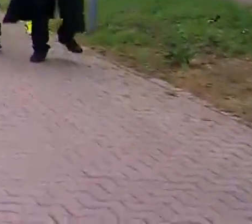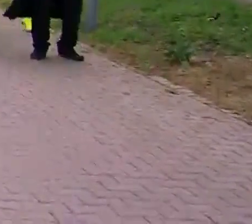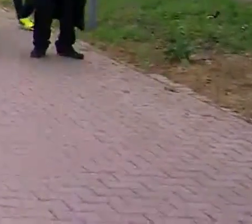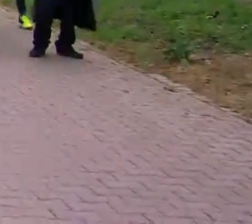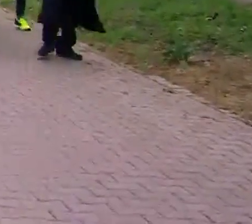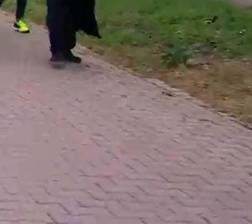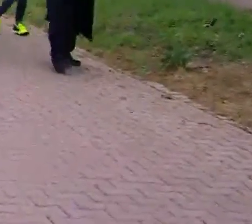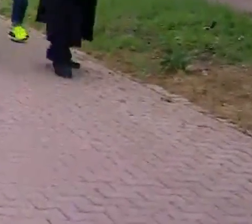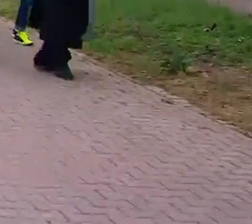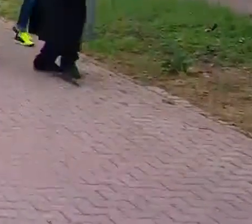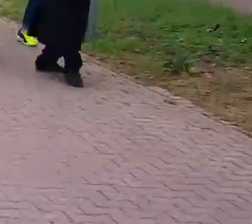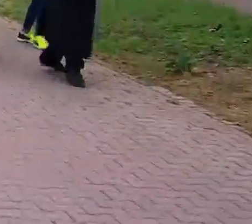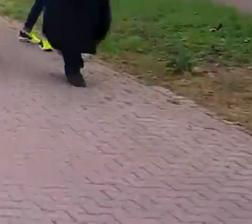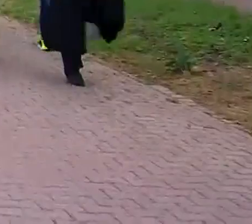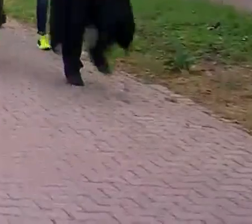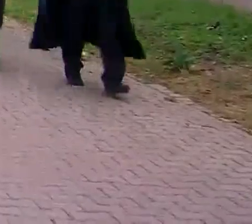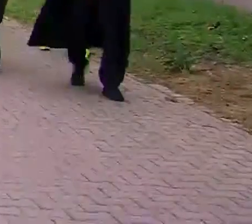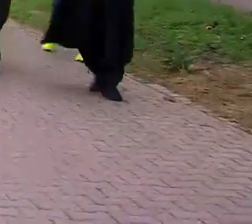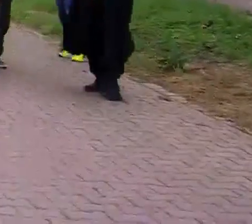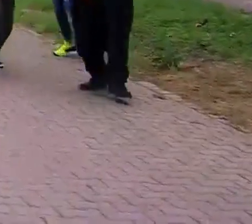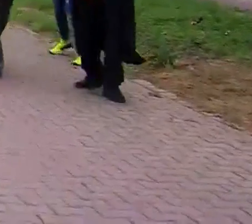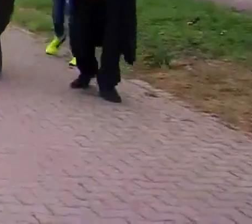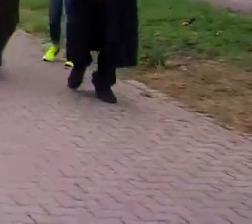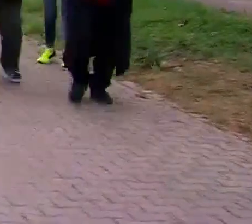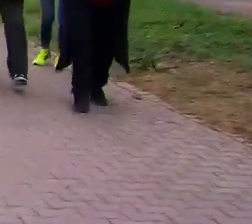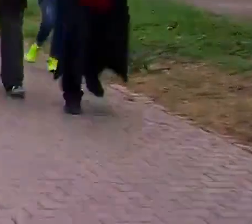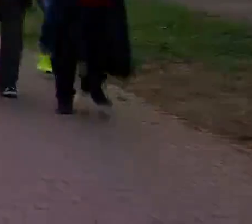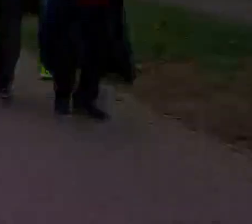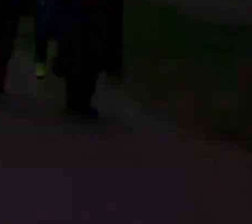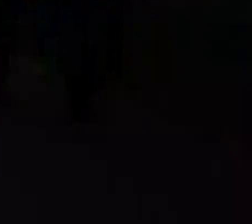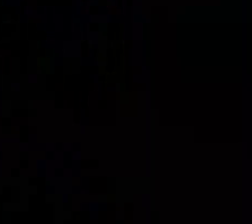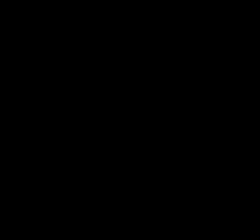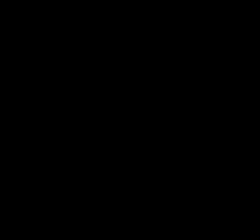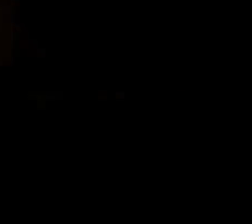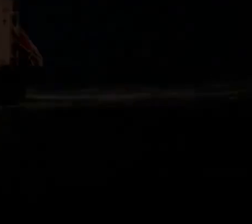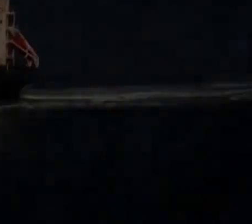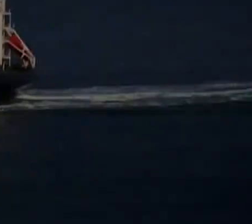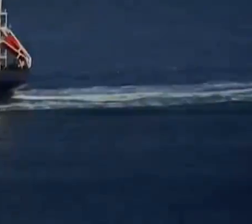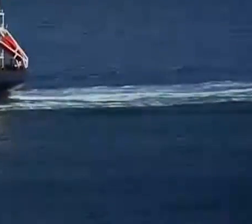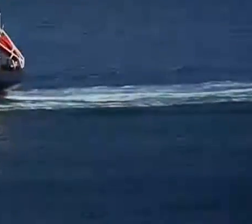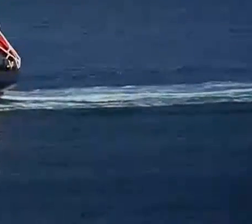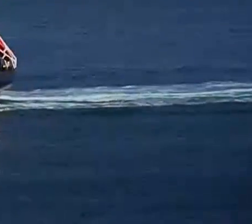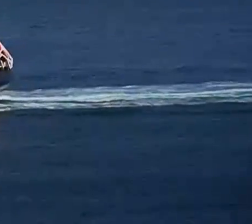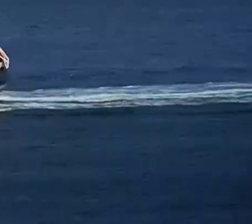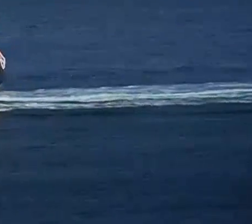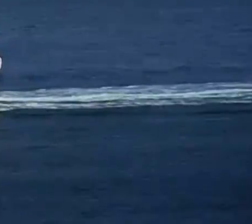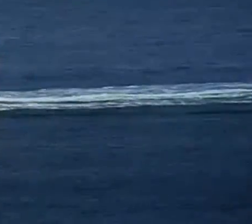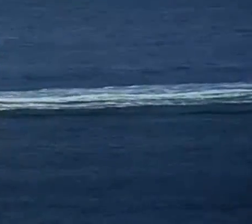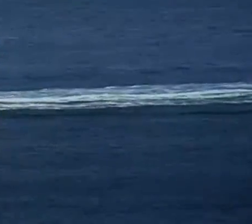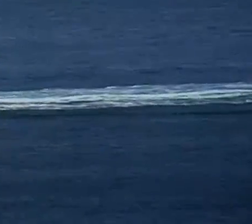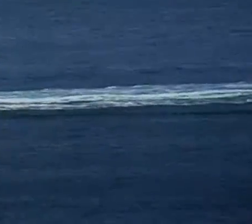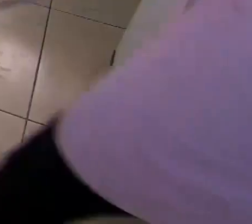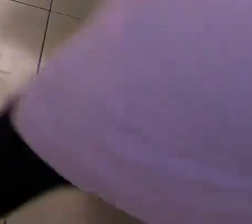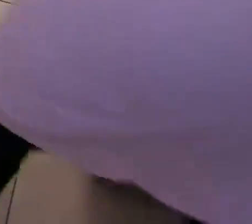adım atar gibi salınırken bu sırada ellerini önlerinde birbiri çevresinde sanki çile sarar gibi hızlıca çeviriyorlar. Gündüz vakti